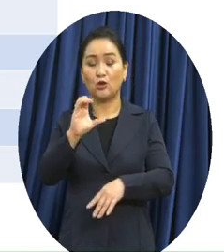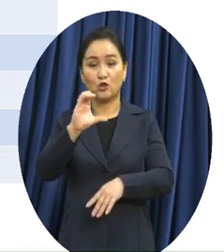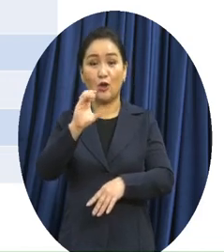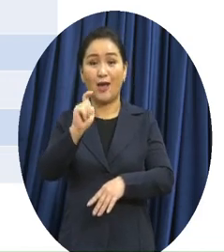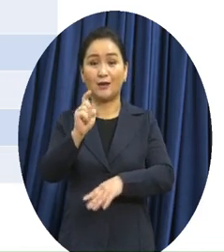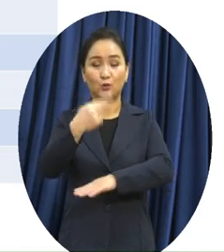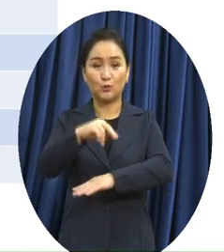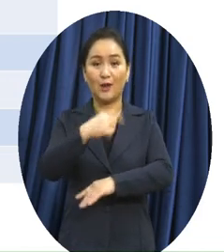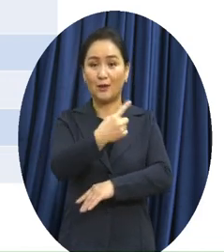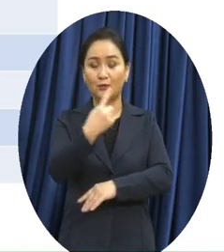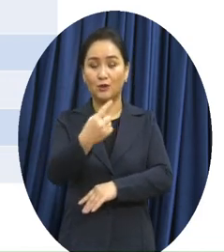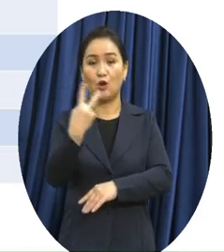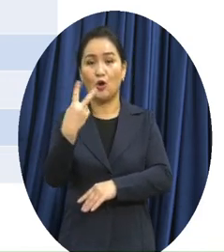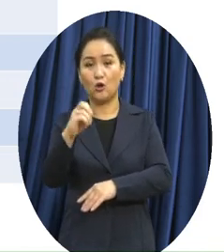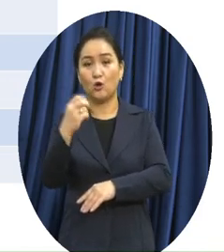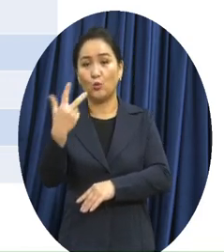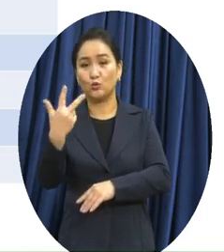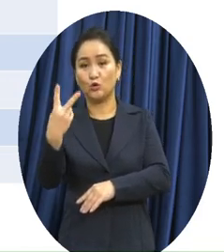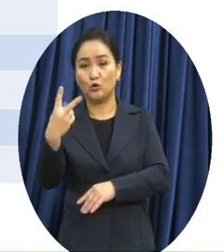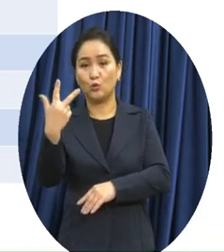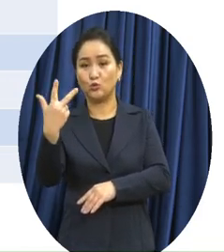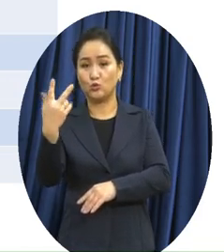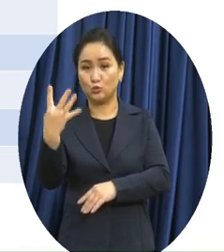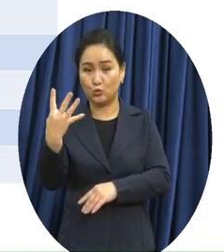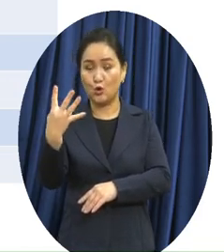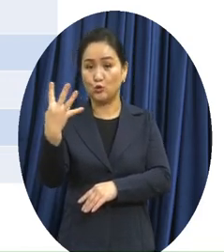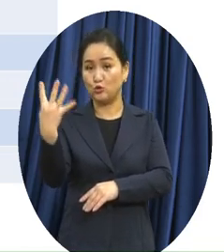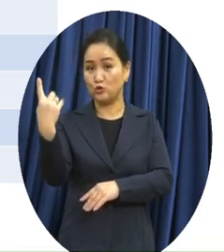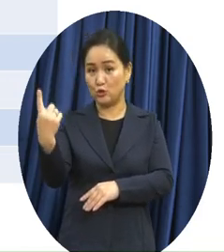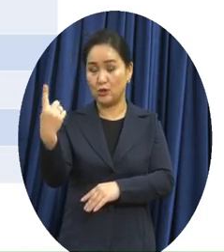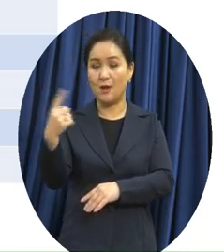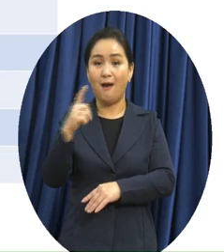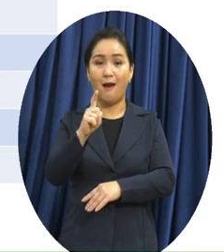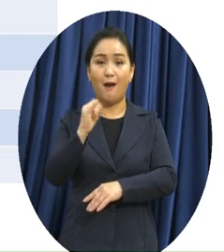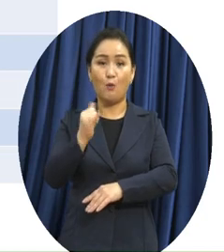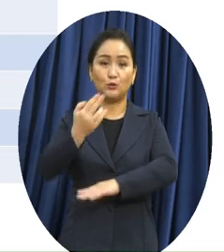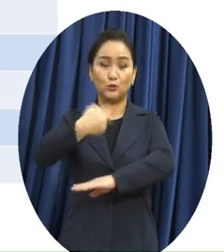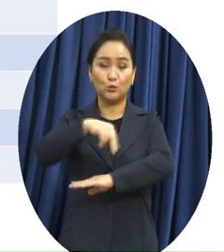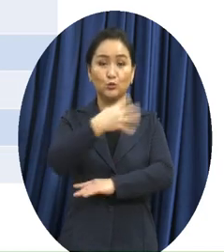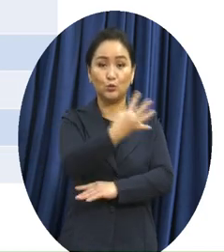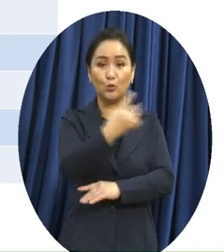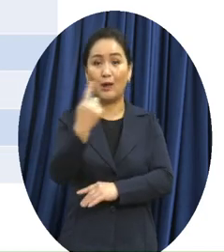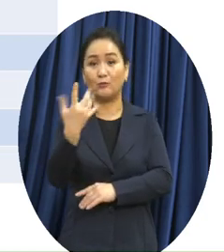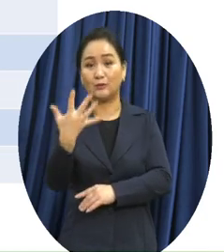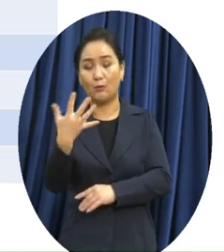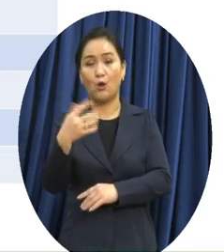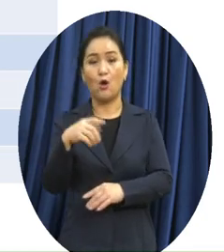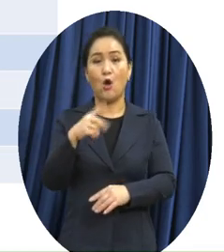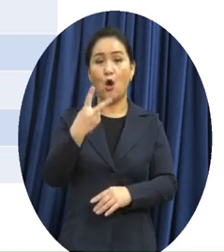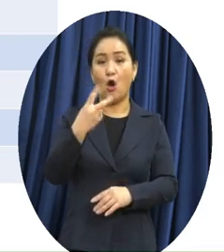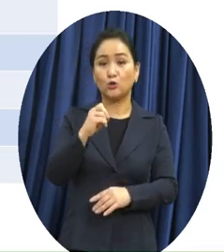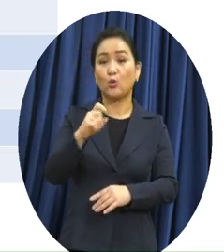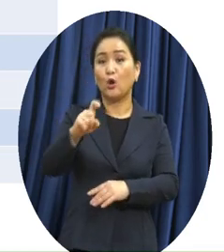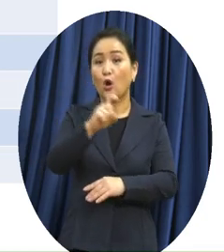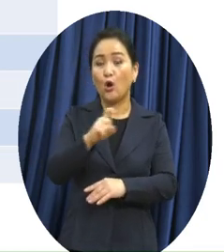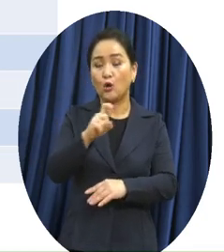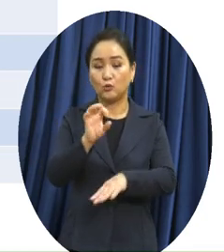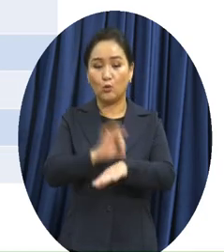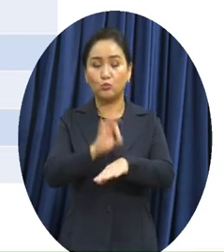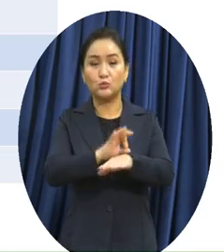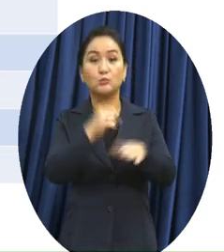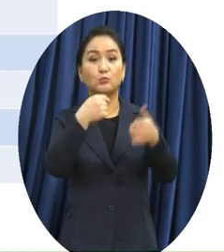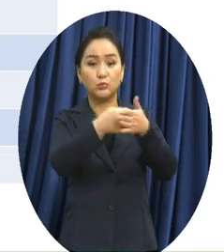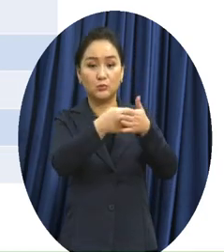дүүргийн 11, 20, 32, 34, 41, хан уул дүүргийн 4, 15, 20-р хороодод халдварын